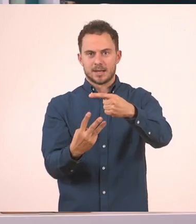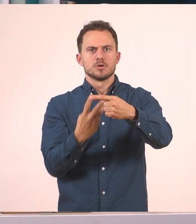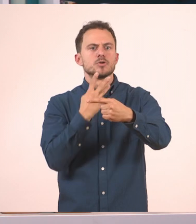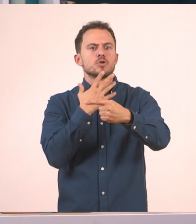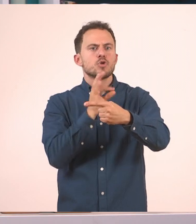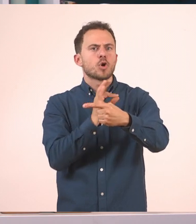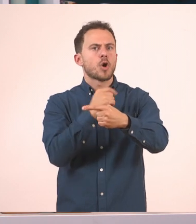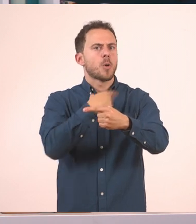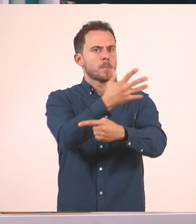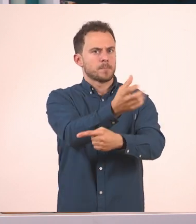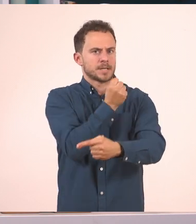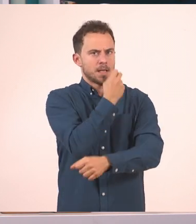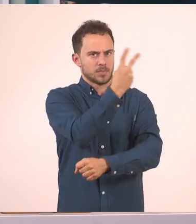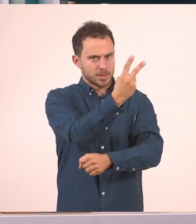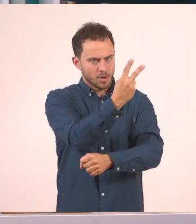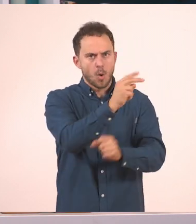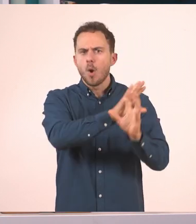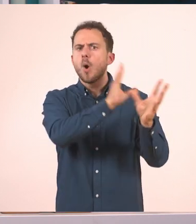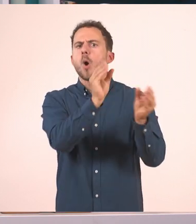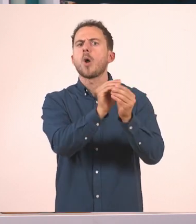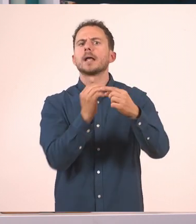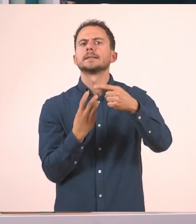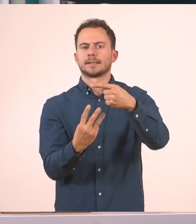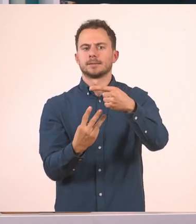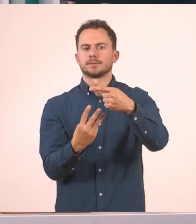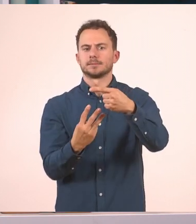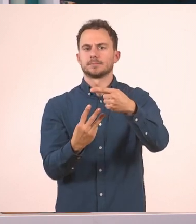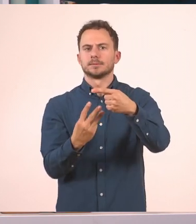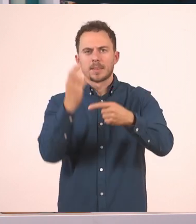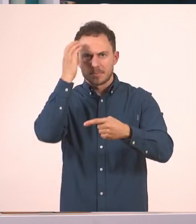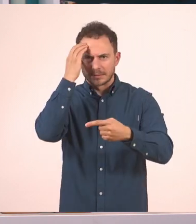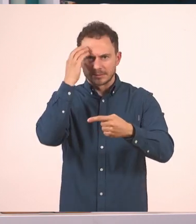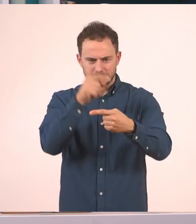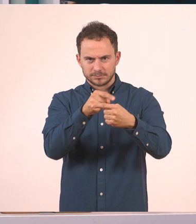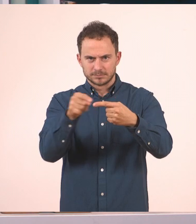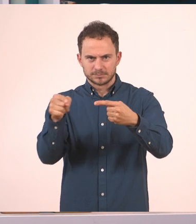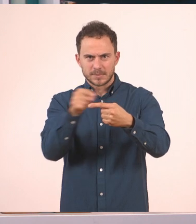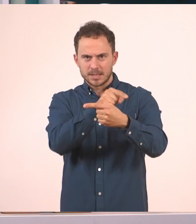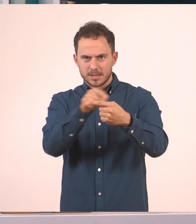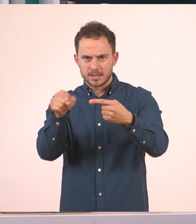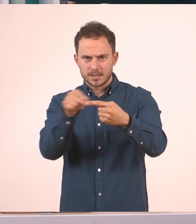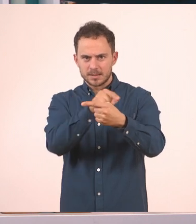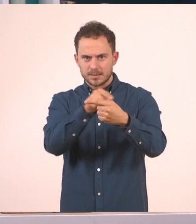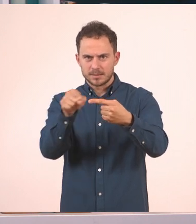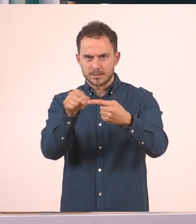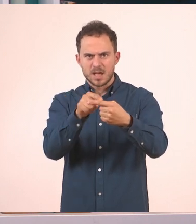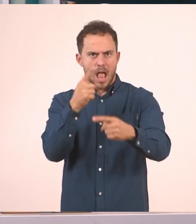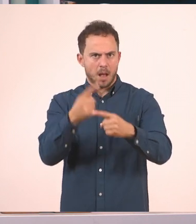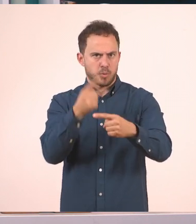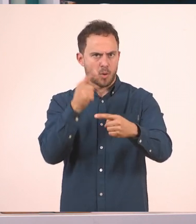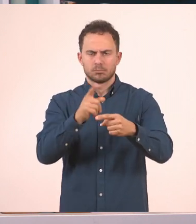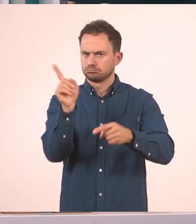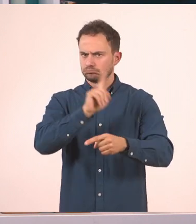πώς γράφεται αυτό το 2/3. Το κλάσμα, θυμάστε, γράφεται με μία γραμμή που δεν είναι μία απλή γραμμή